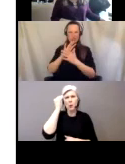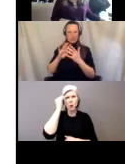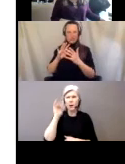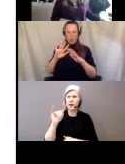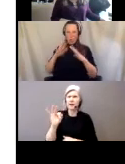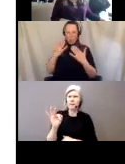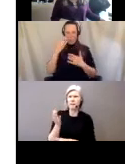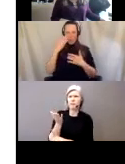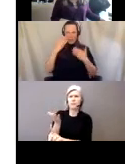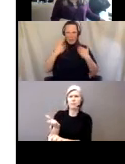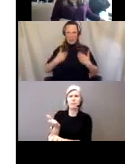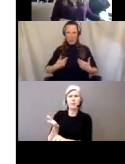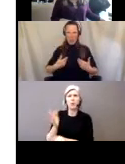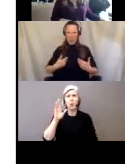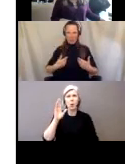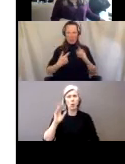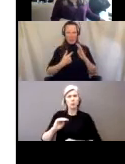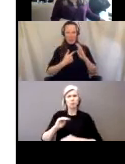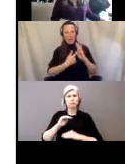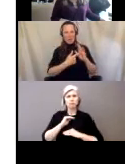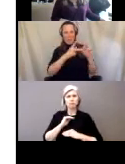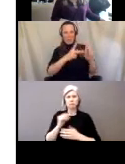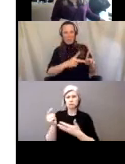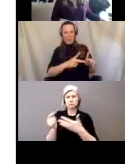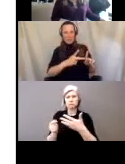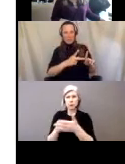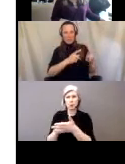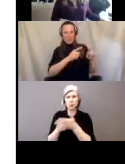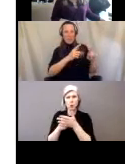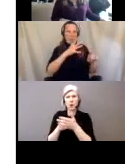Comment puis-je savoir si un être cher est admissible?